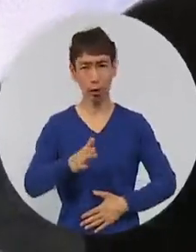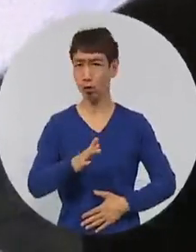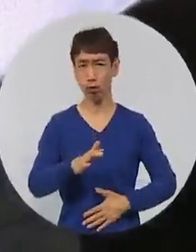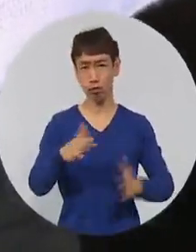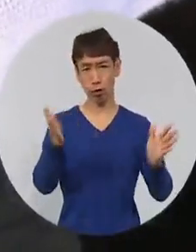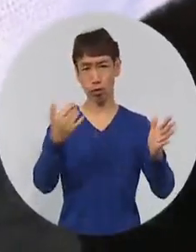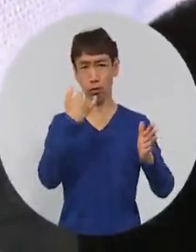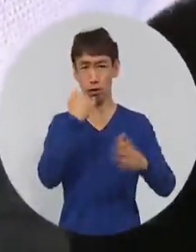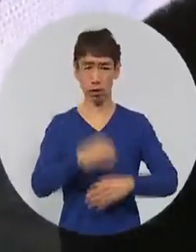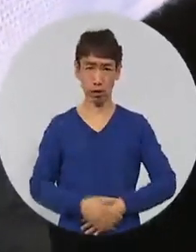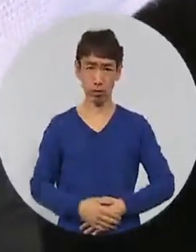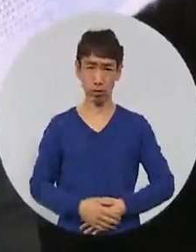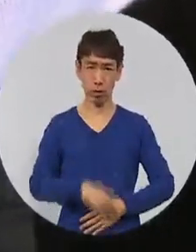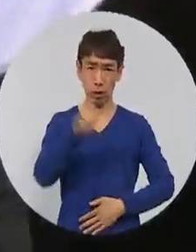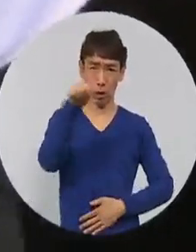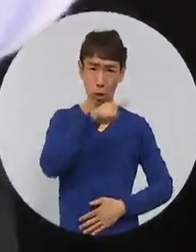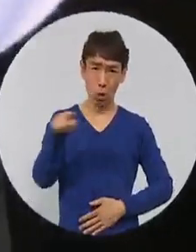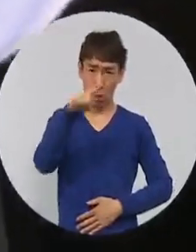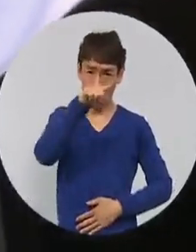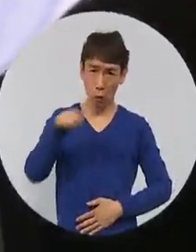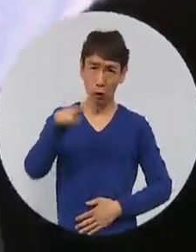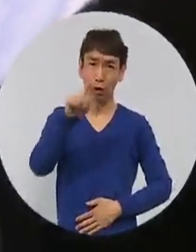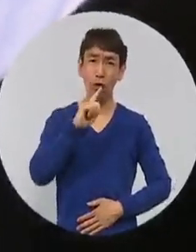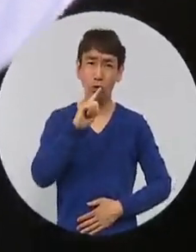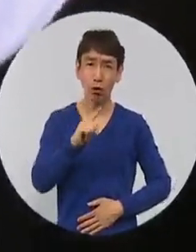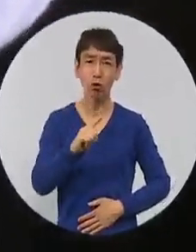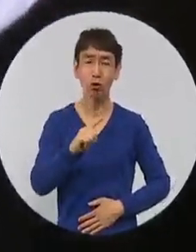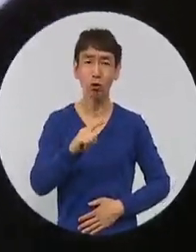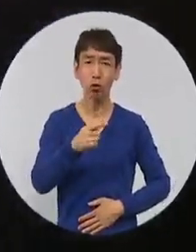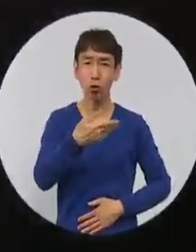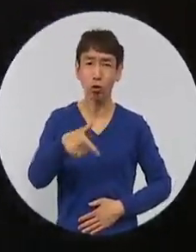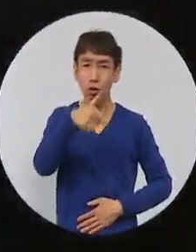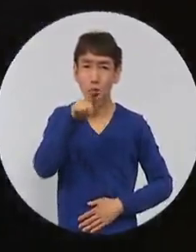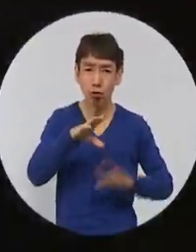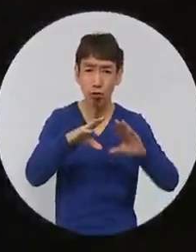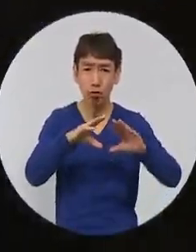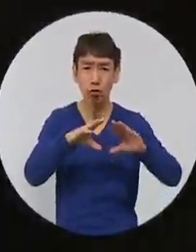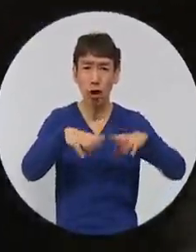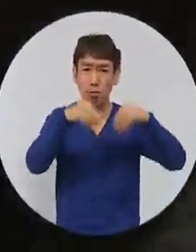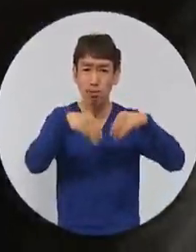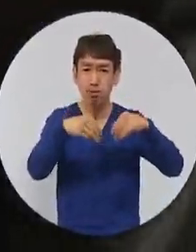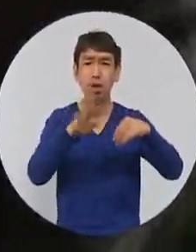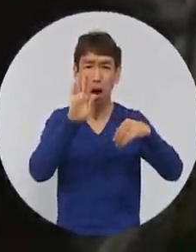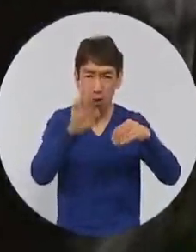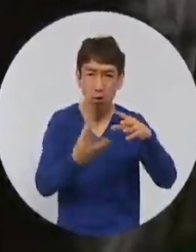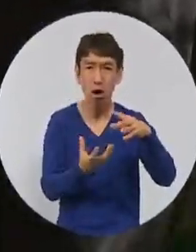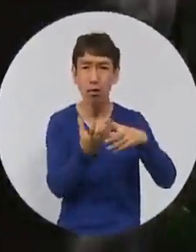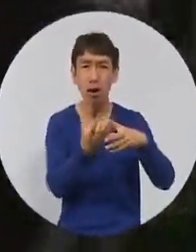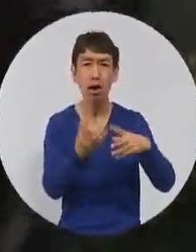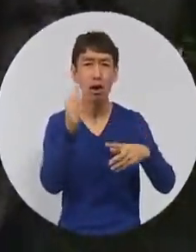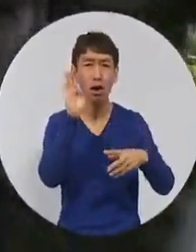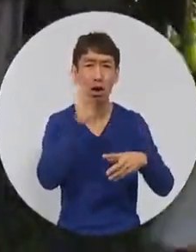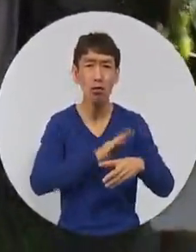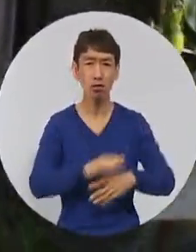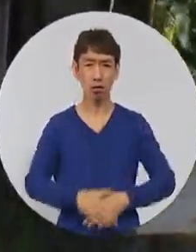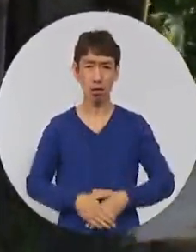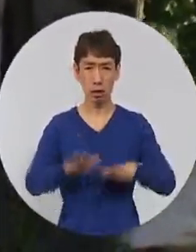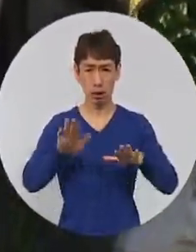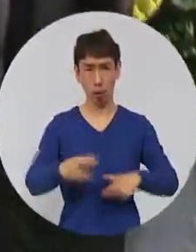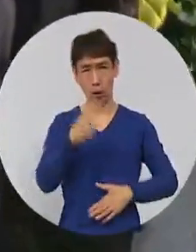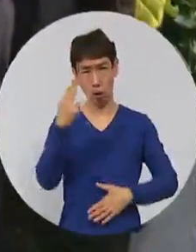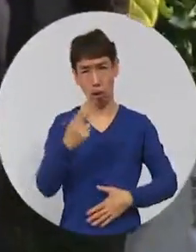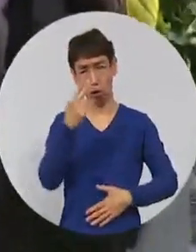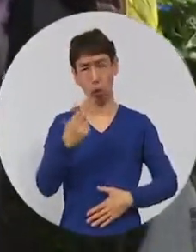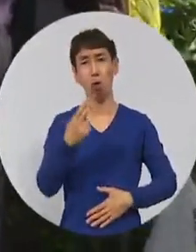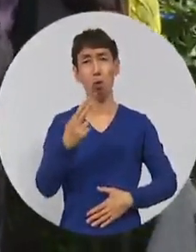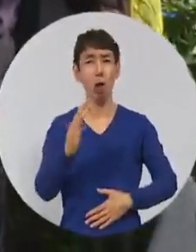。星はどちらかというと水分がちっと切れてきた時の方が出やすいん で、今この時期はそんな水分も切れて